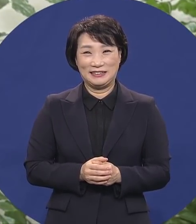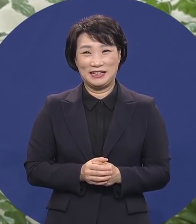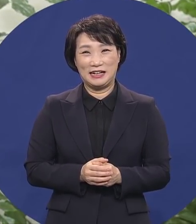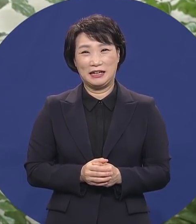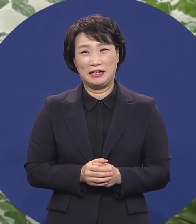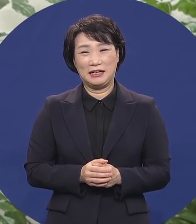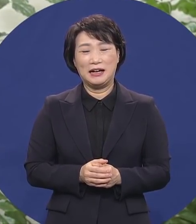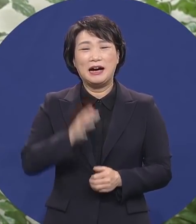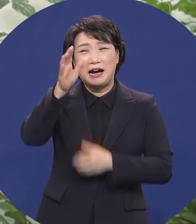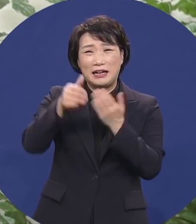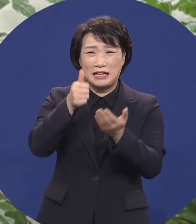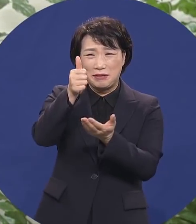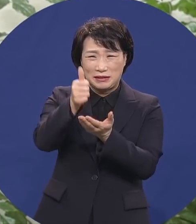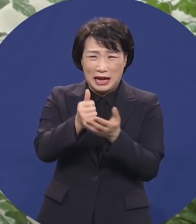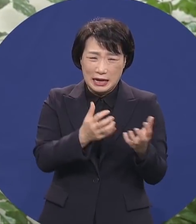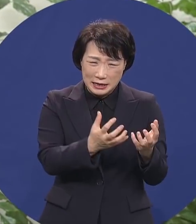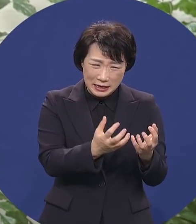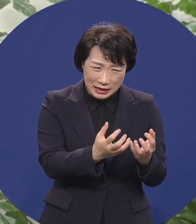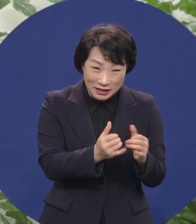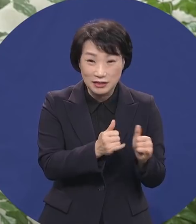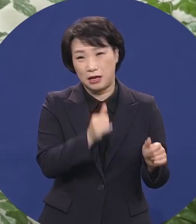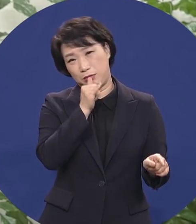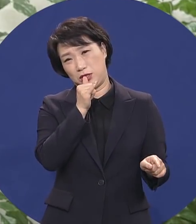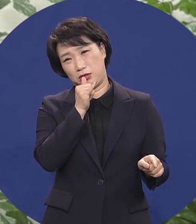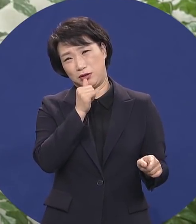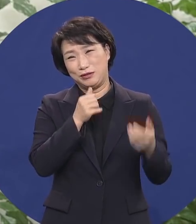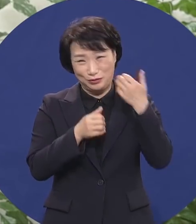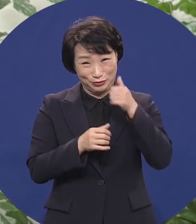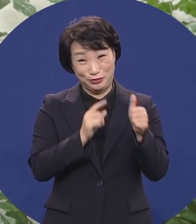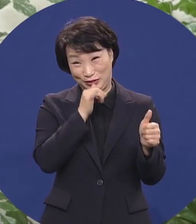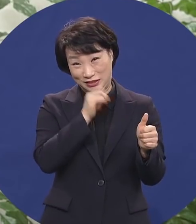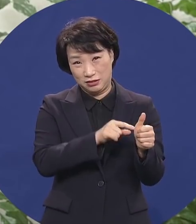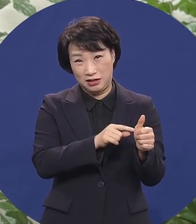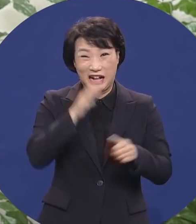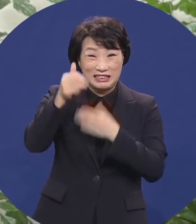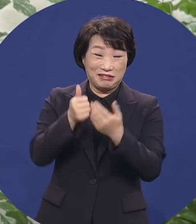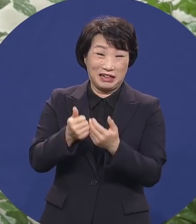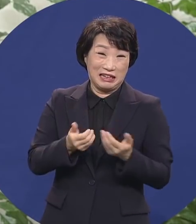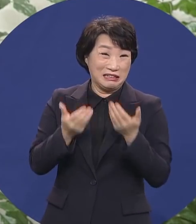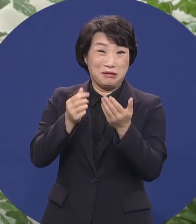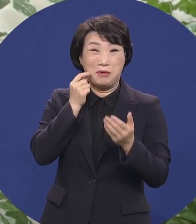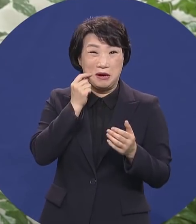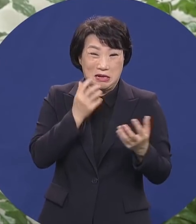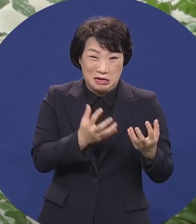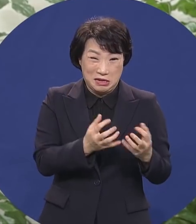아주 하나님 앞에 인색한 분이 계세요. 아주 인색한 분이 계세요.